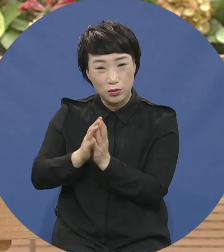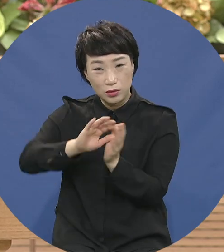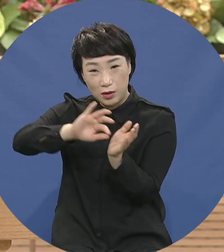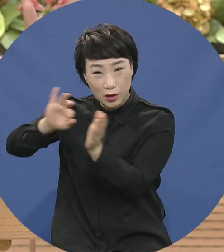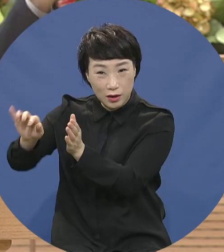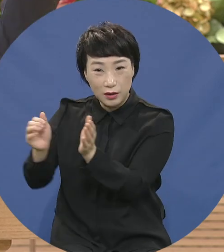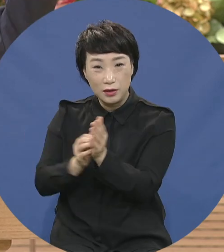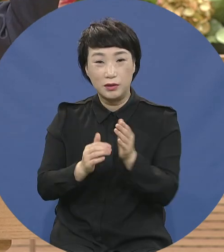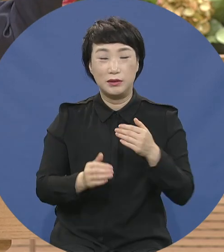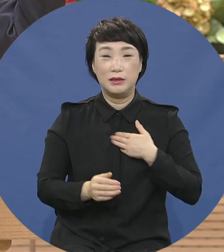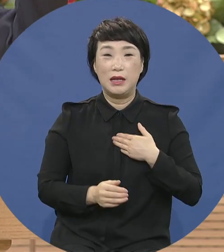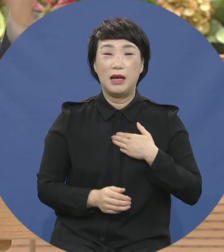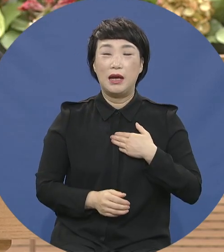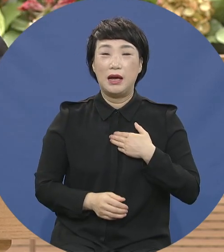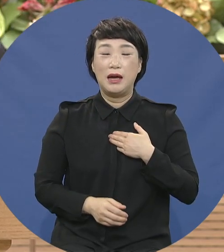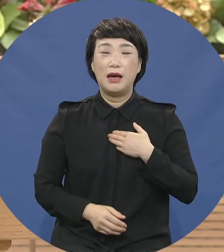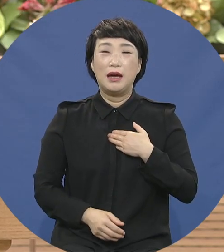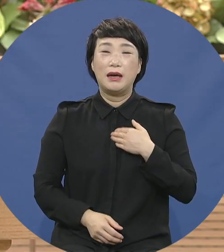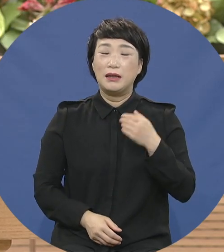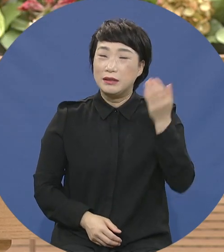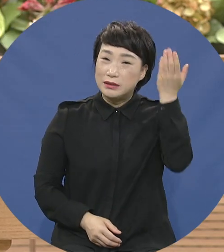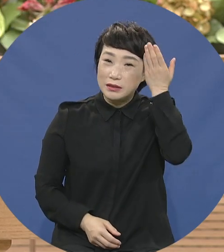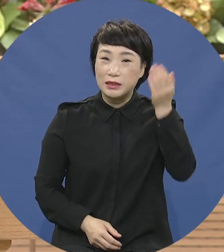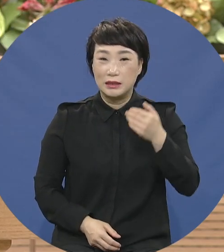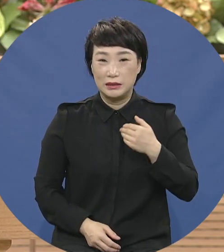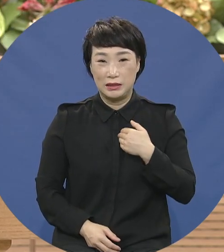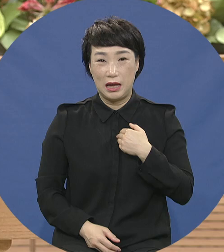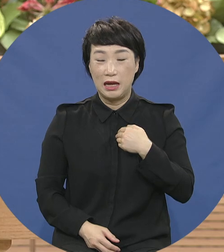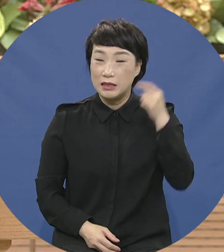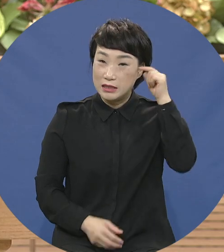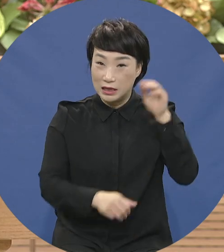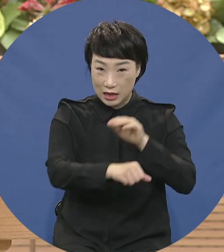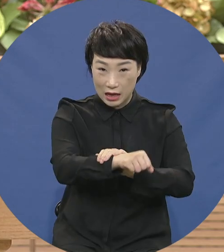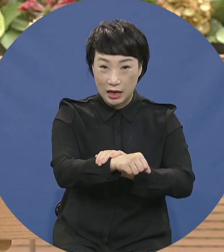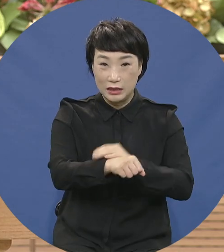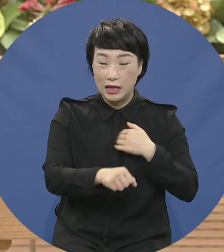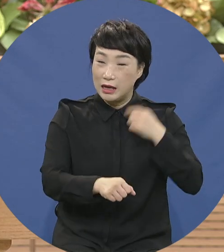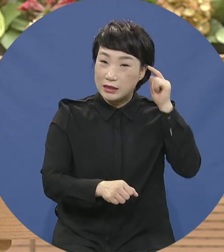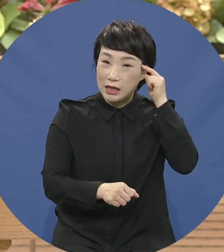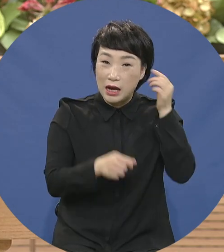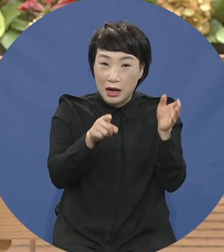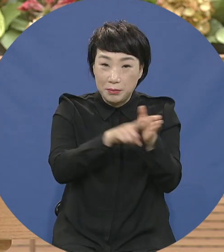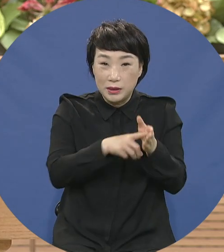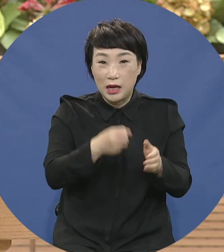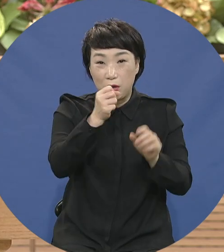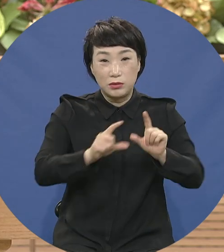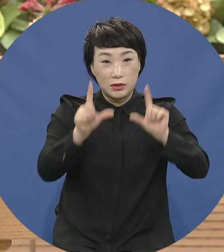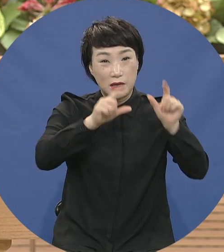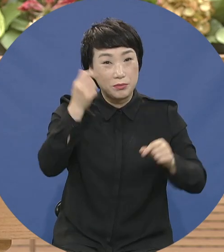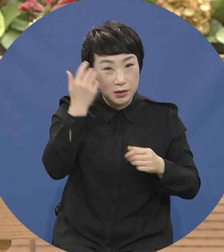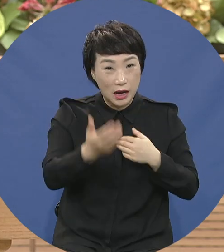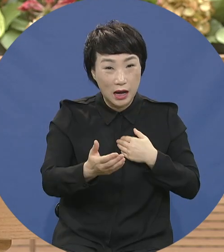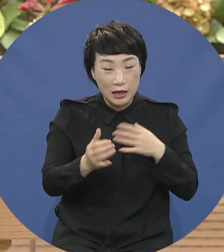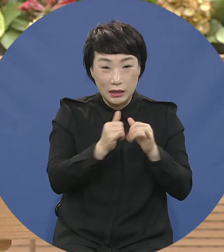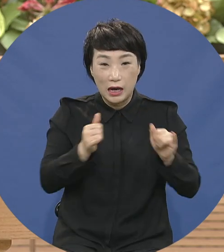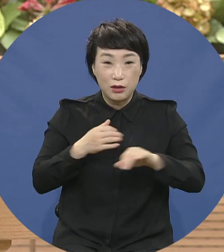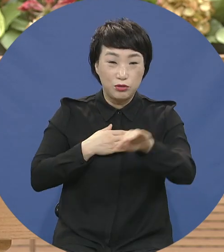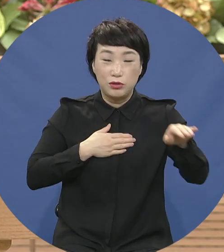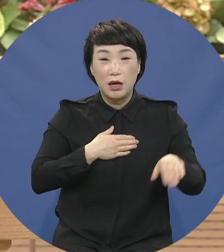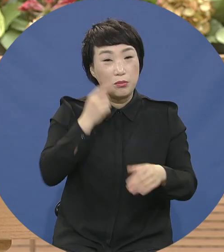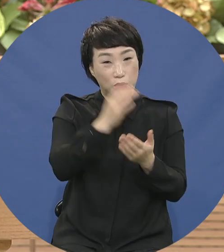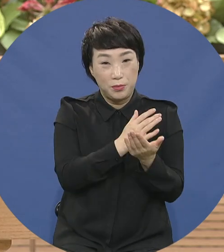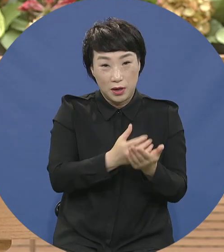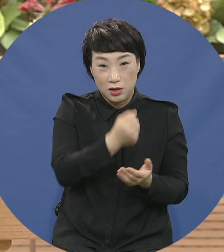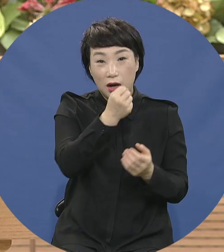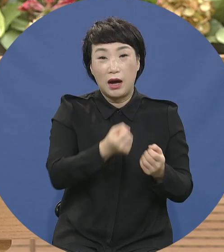초월하고 내 지식과 지혜와 신념의 믿음과 인간이 가진